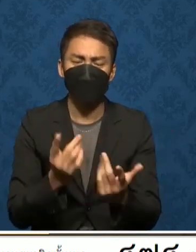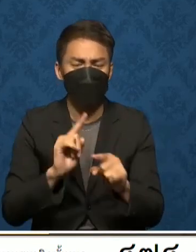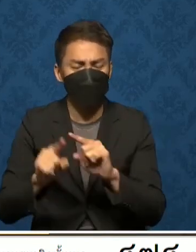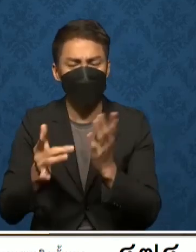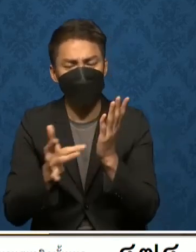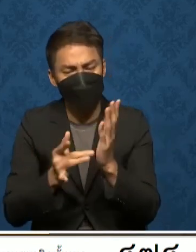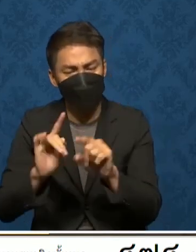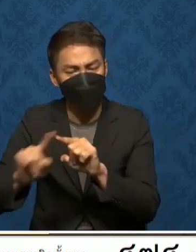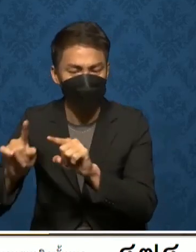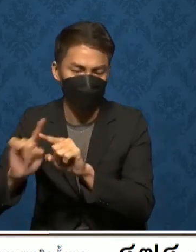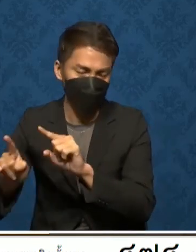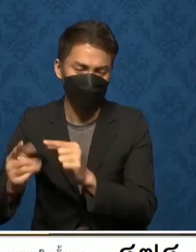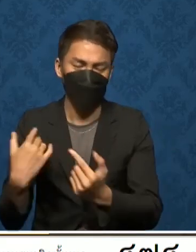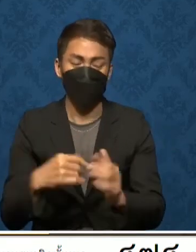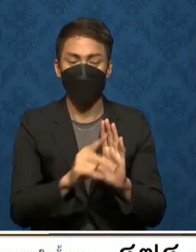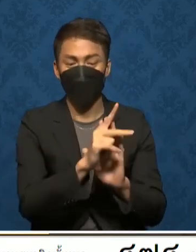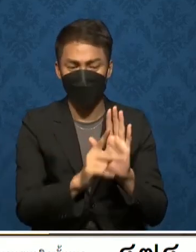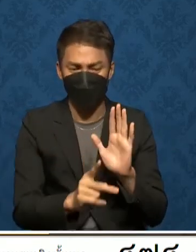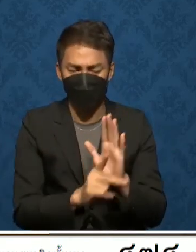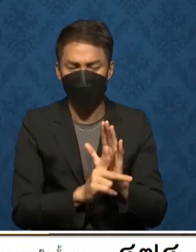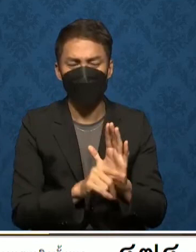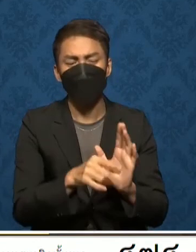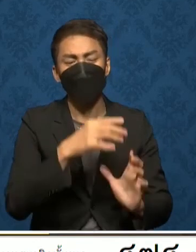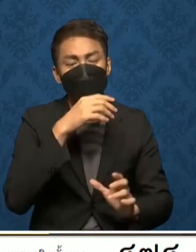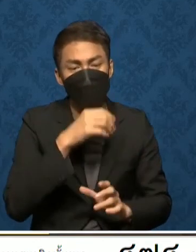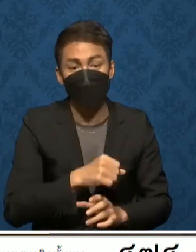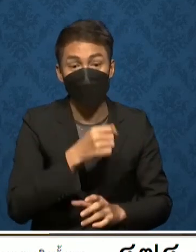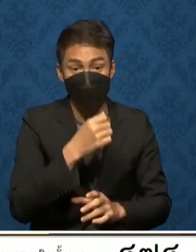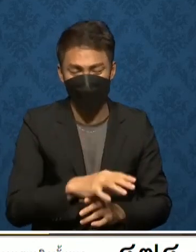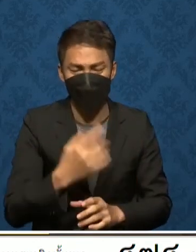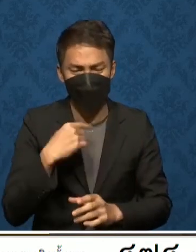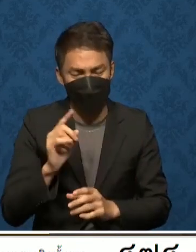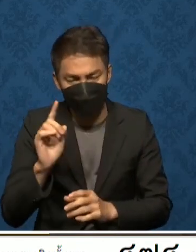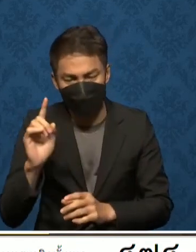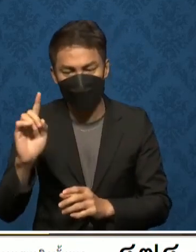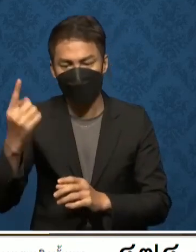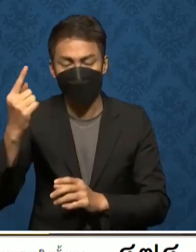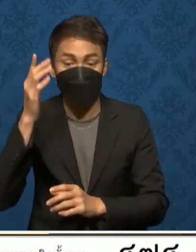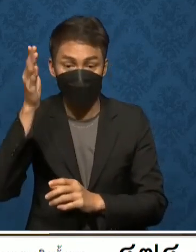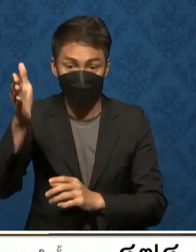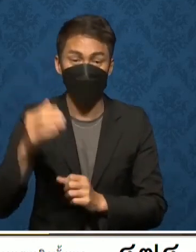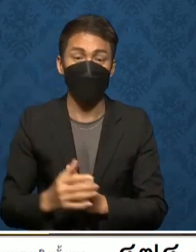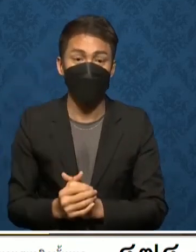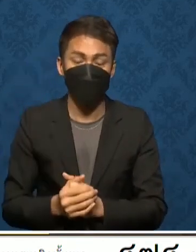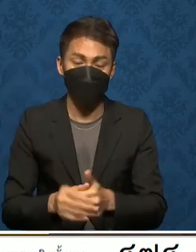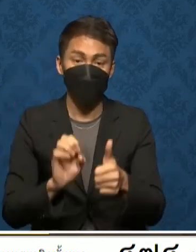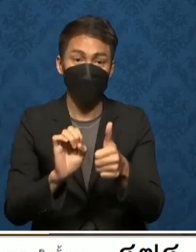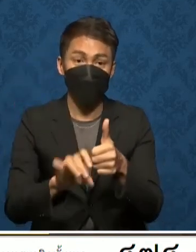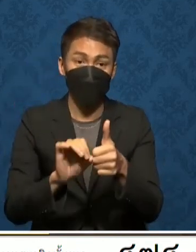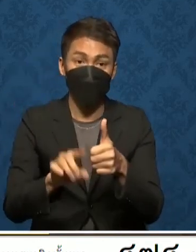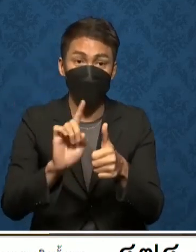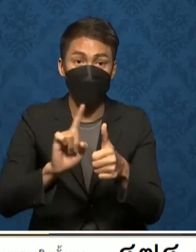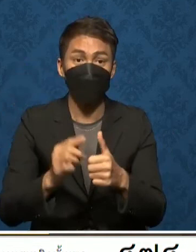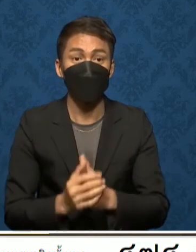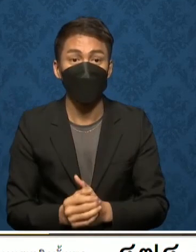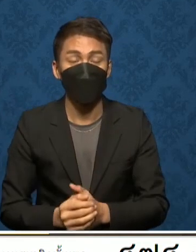กฎหมายเดิมเนี่ยเป็นเทคโนโลยีสมัยเก่าการบริหารจัดการสมัยเก่าซึ่งไม่สามารถทำได้ดังนั้นผมจึงขอให้พี่น้อง